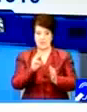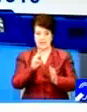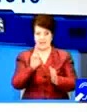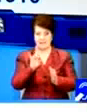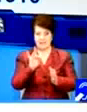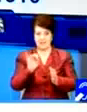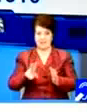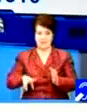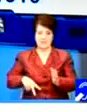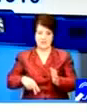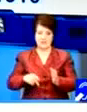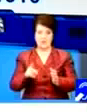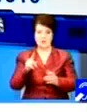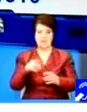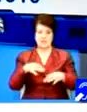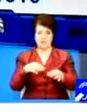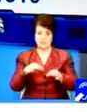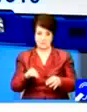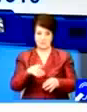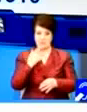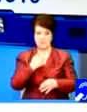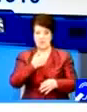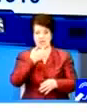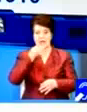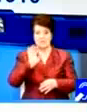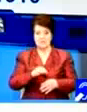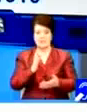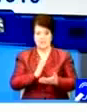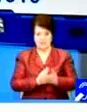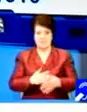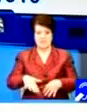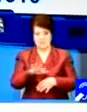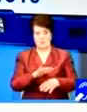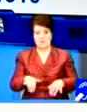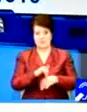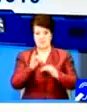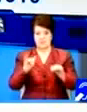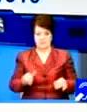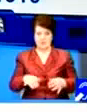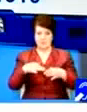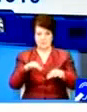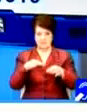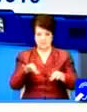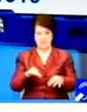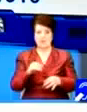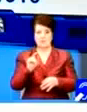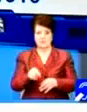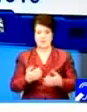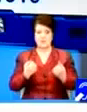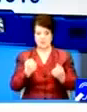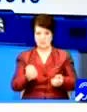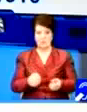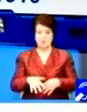interimar la Direcția Transport. El susține că are o vastă experiență în domeniu care îl va ajuta să dezvolte atât infrastructura rutieră cât și